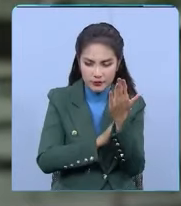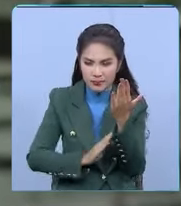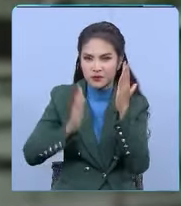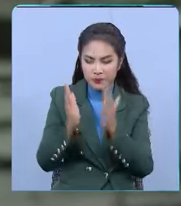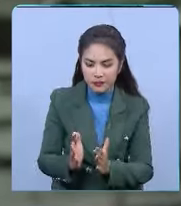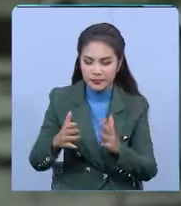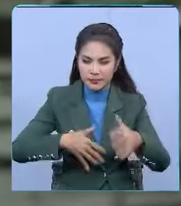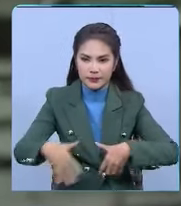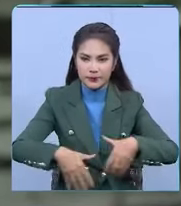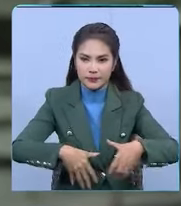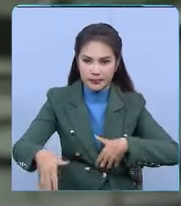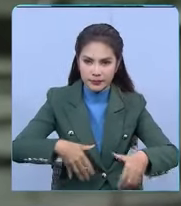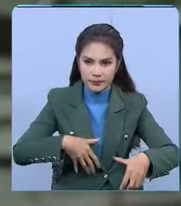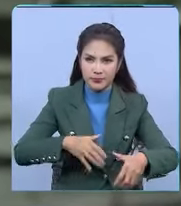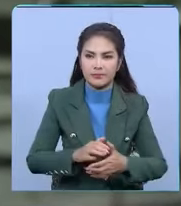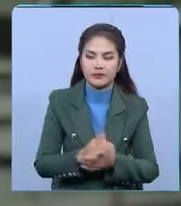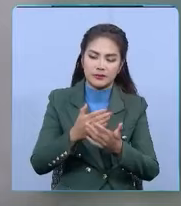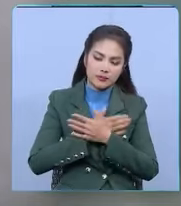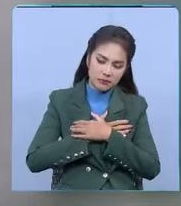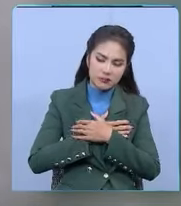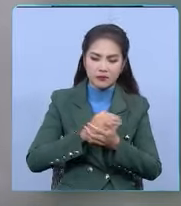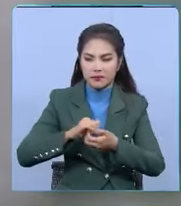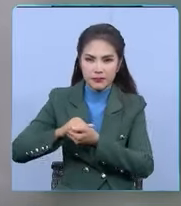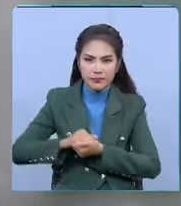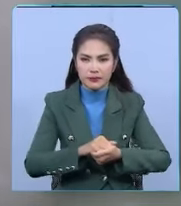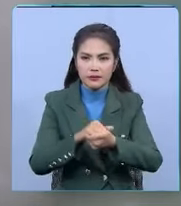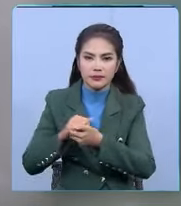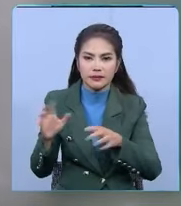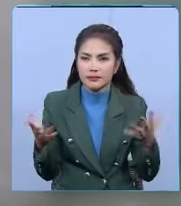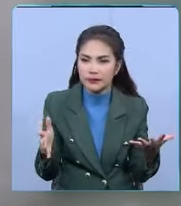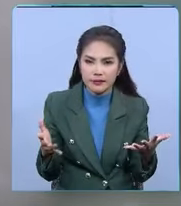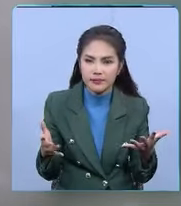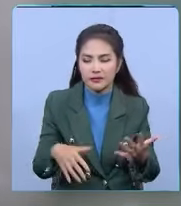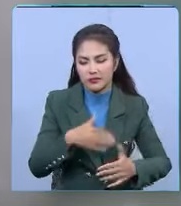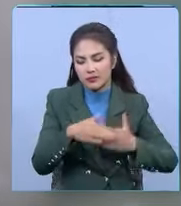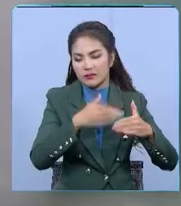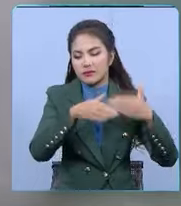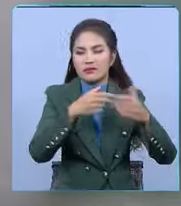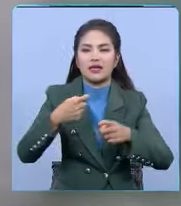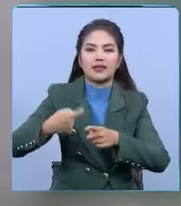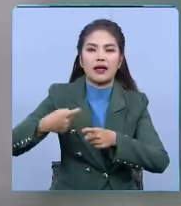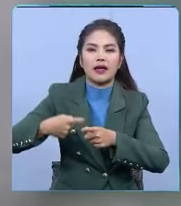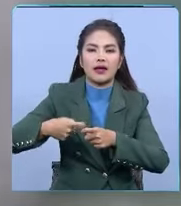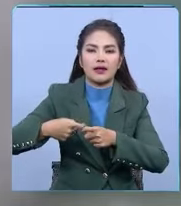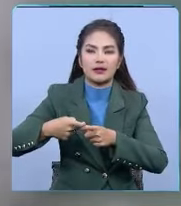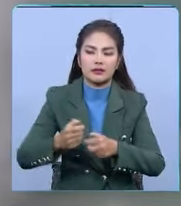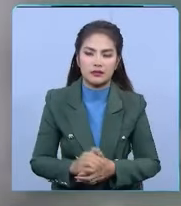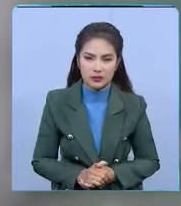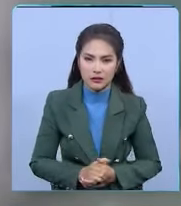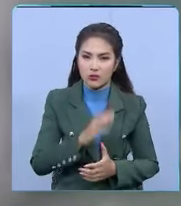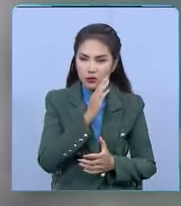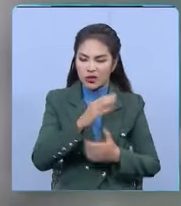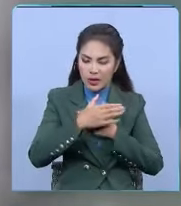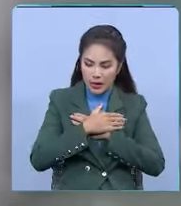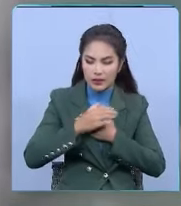ไทยยังไม่มีความรักความสามัคคีเราก็จะไม่เจริญเท่าไหร่นะครับถ้าเราจะมีความรักความสามัคคี